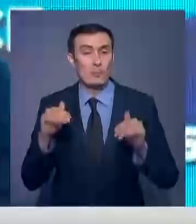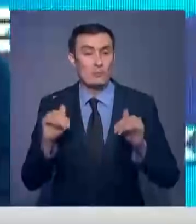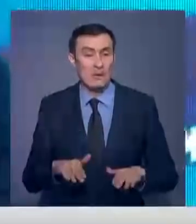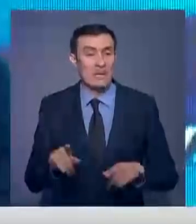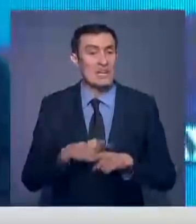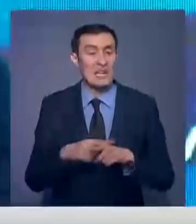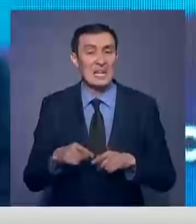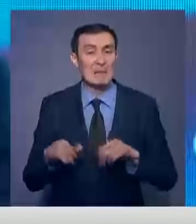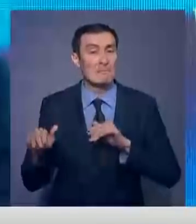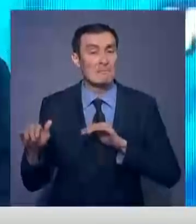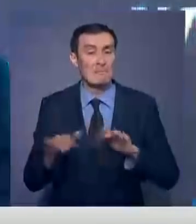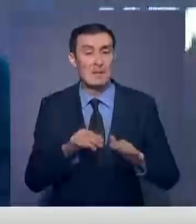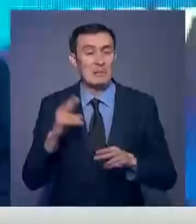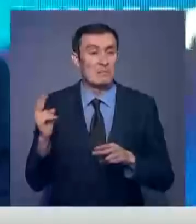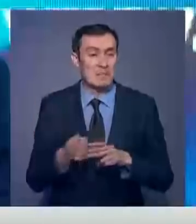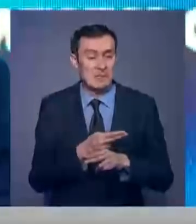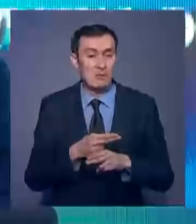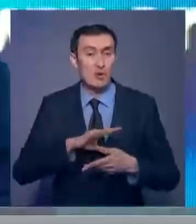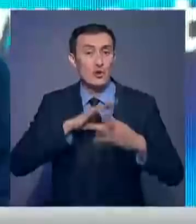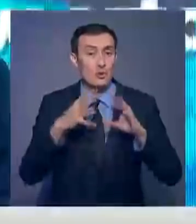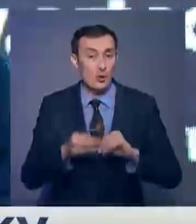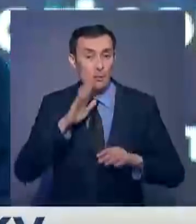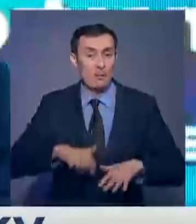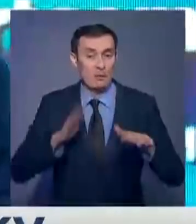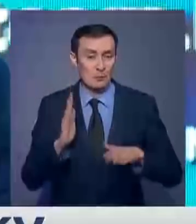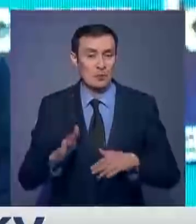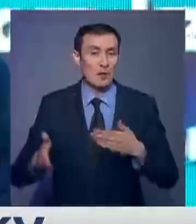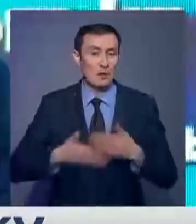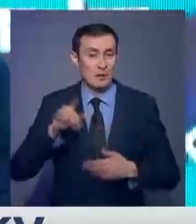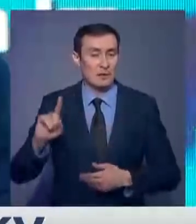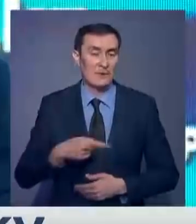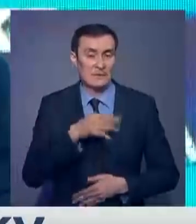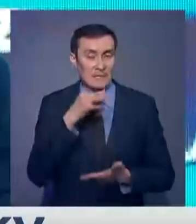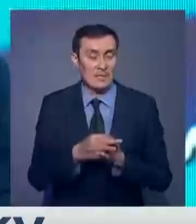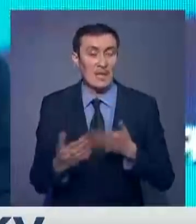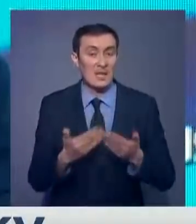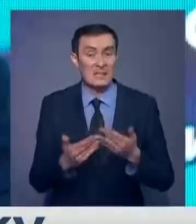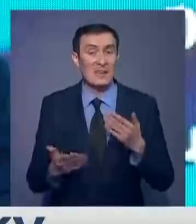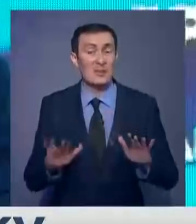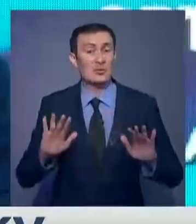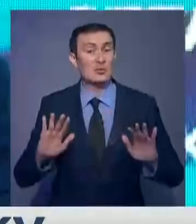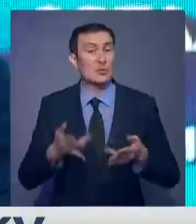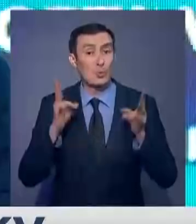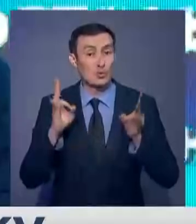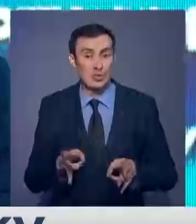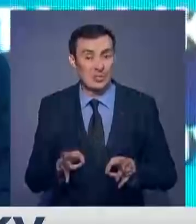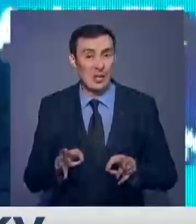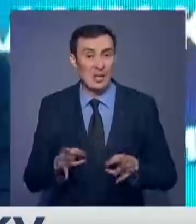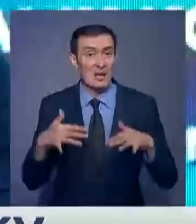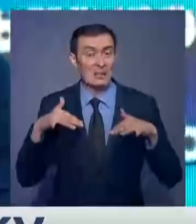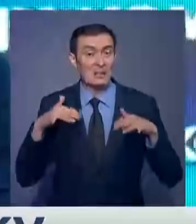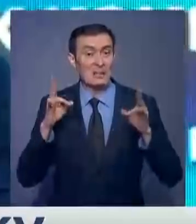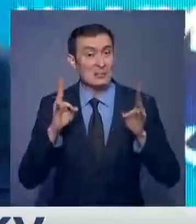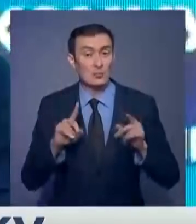соответственно, непринятие должных мер по итогам паводкового периода будет привлекать уже к ответственности. Если это случится, не дай бог, трагический